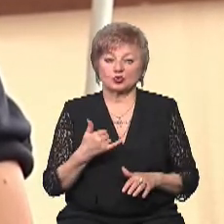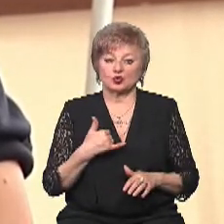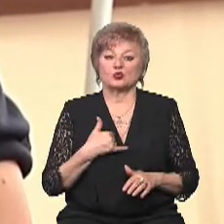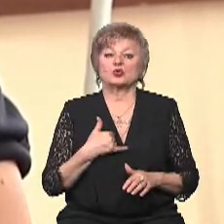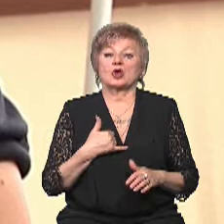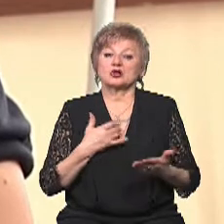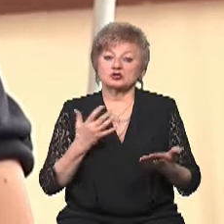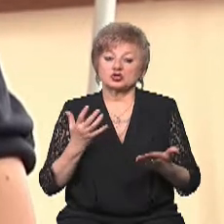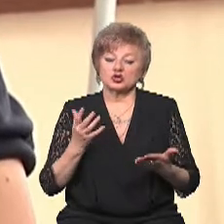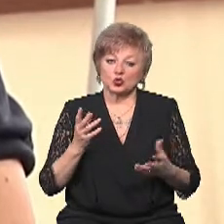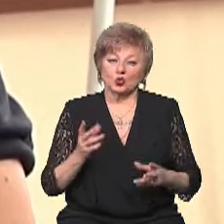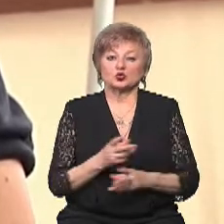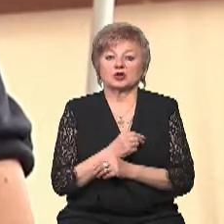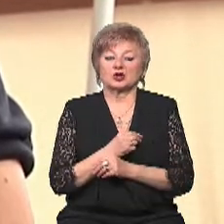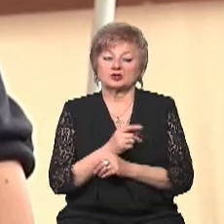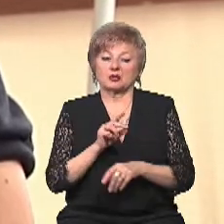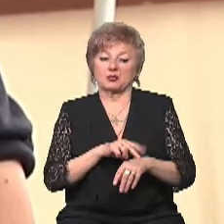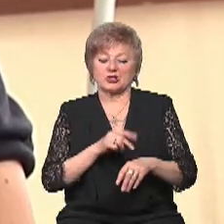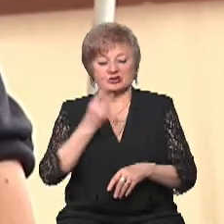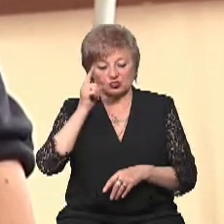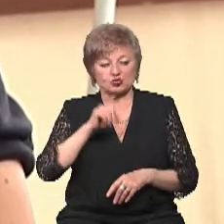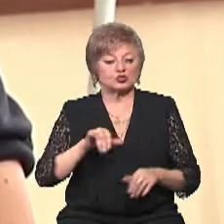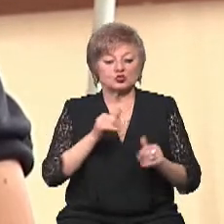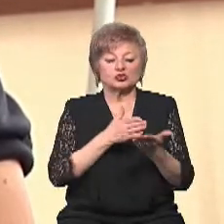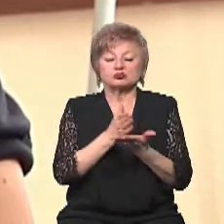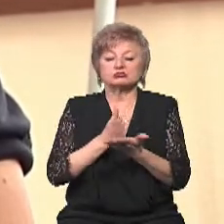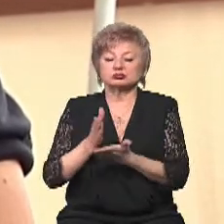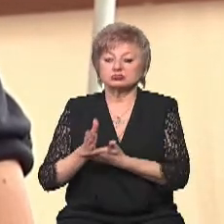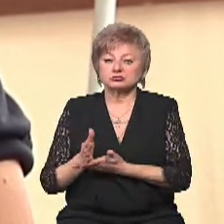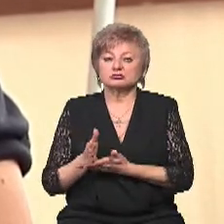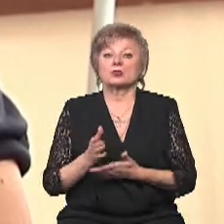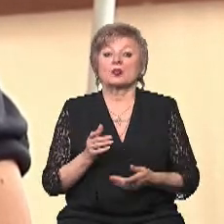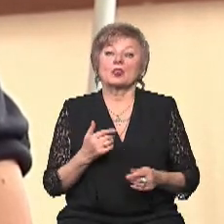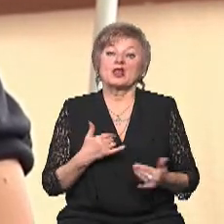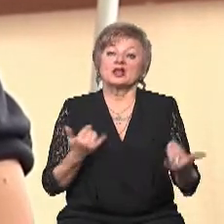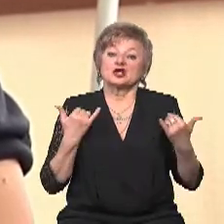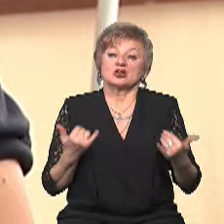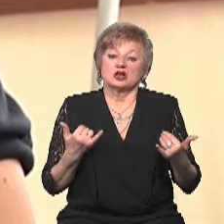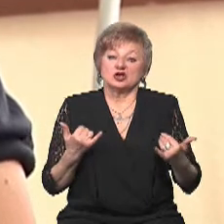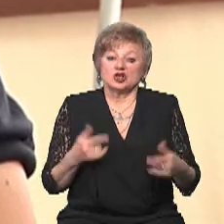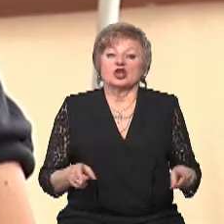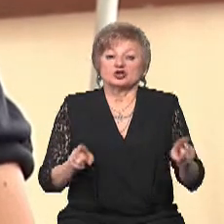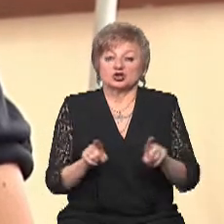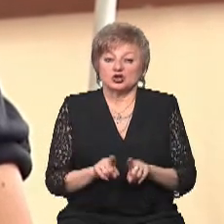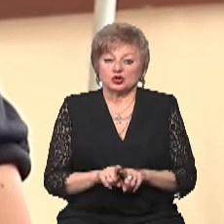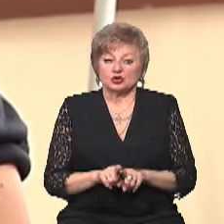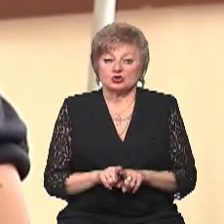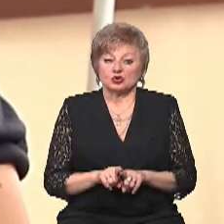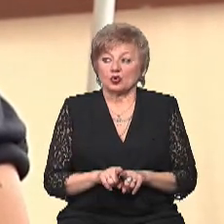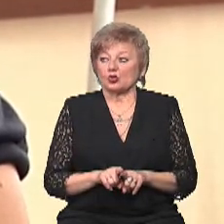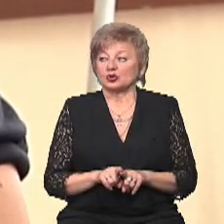Запорожская киберполиция ориентирована тоже на этом уровне. Мы сейчас тоже с